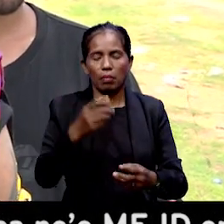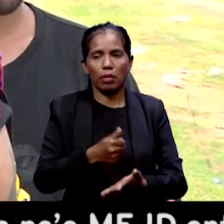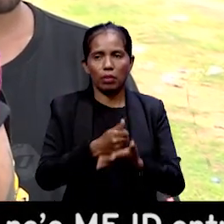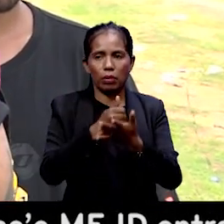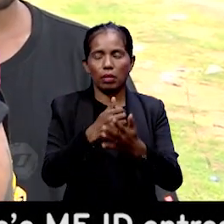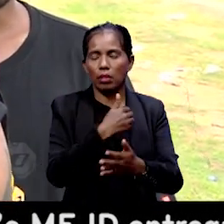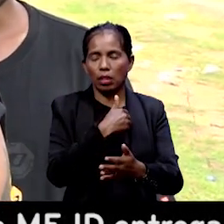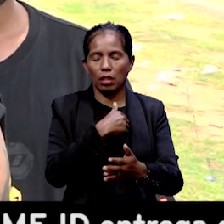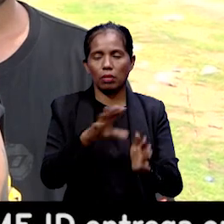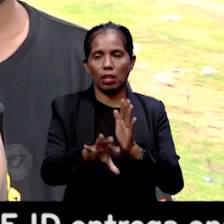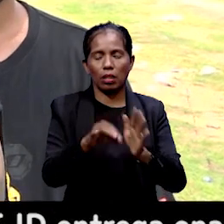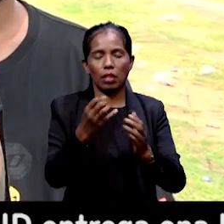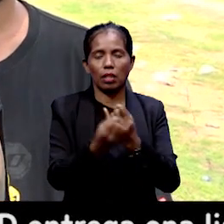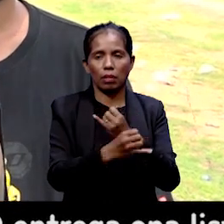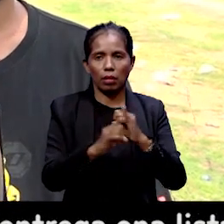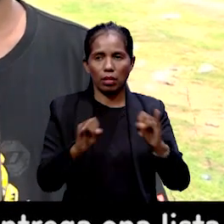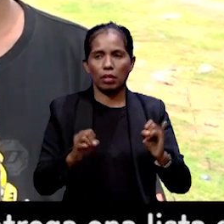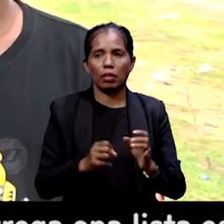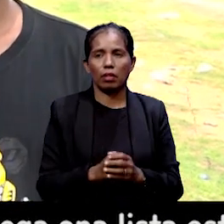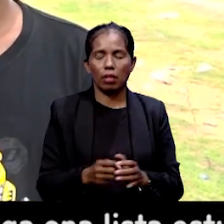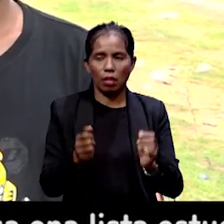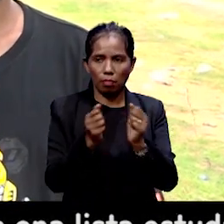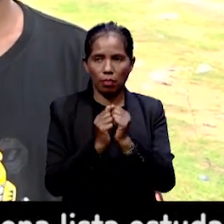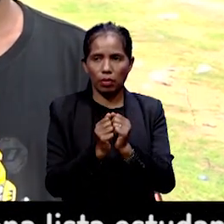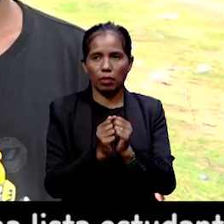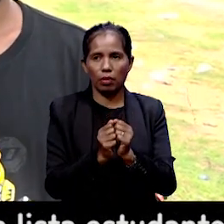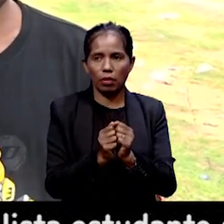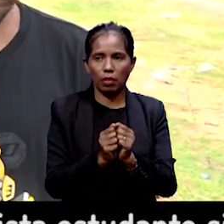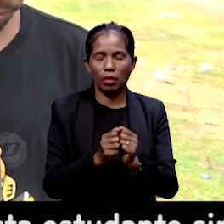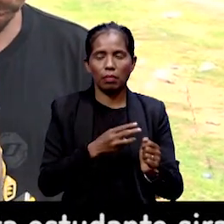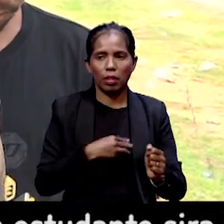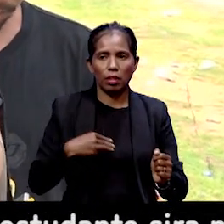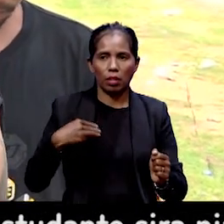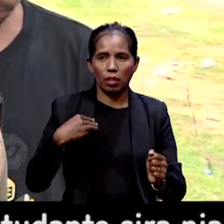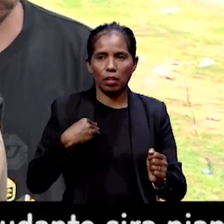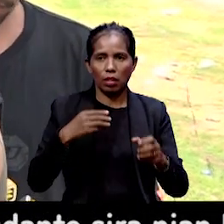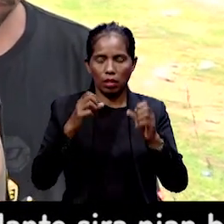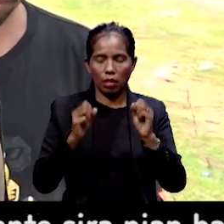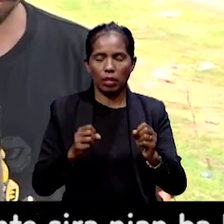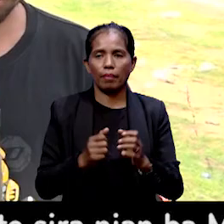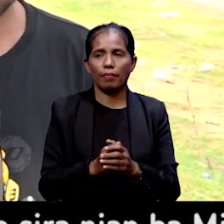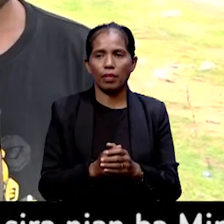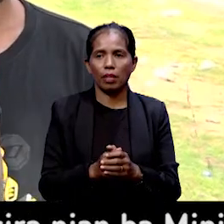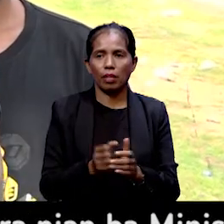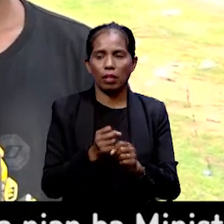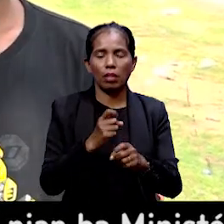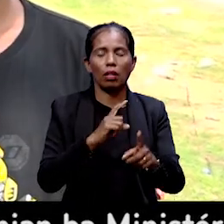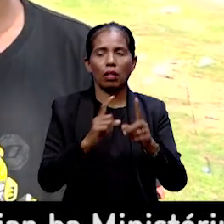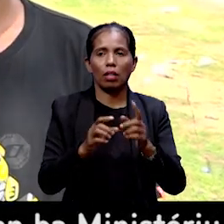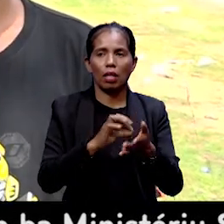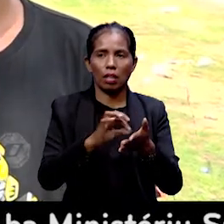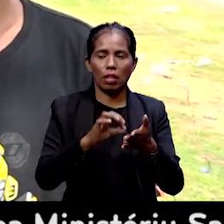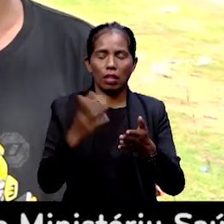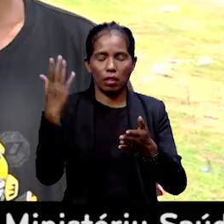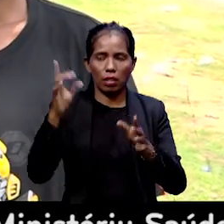kaitan independensia antau kumuda di rua ni hamutu Hamutu ko madrene iha mahong mer makelop ni okos ser halo protestu sera iha